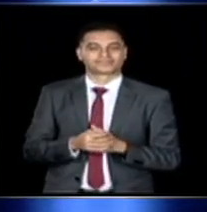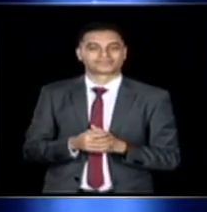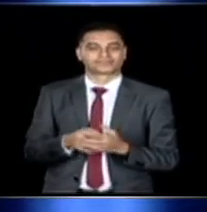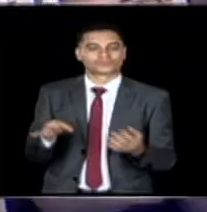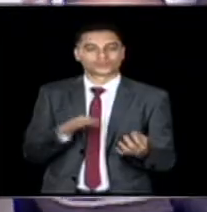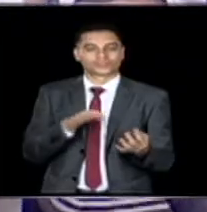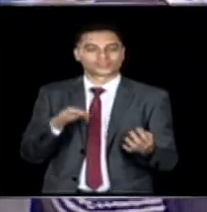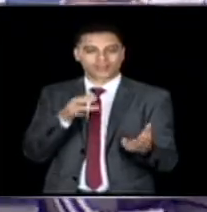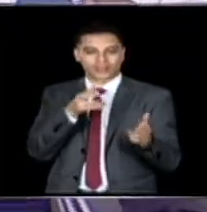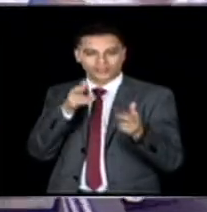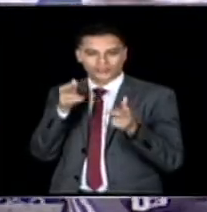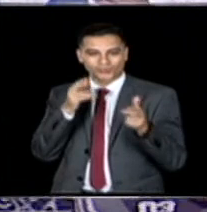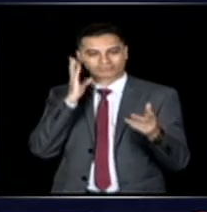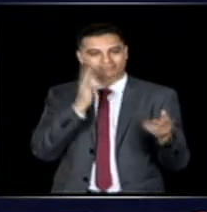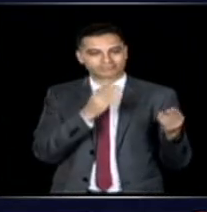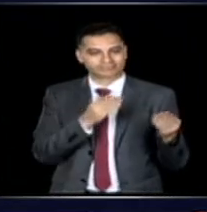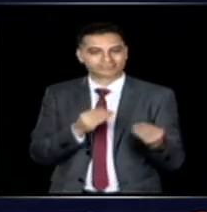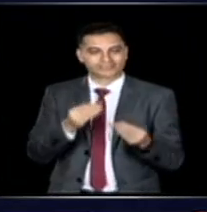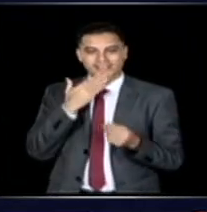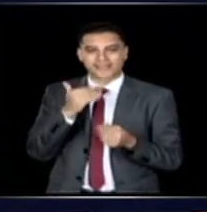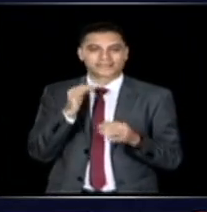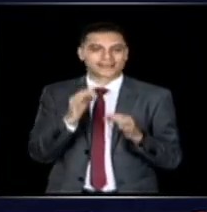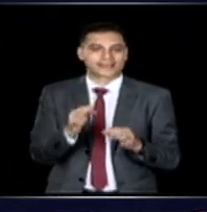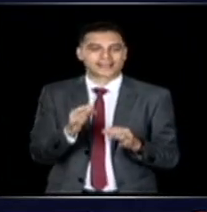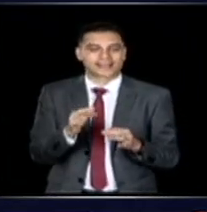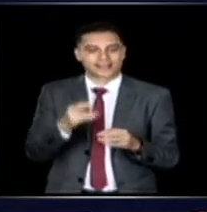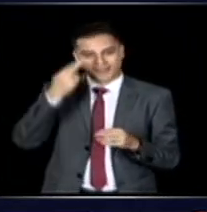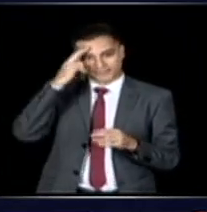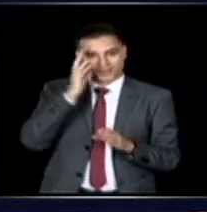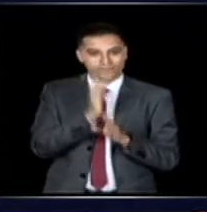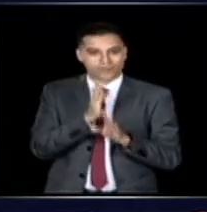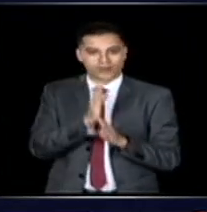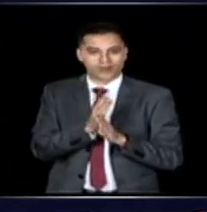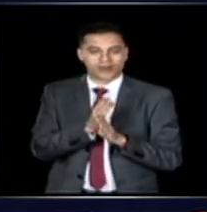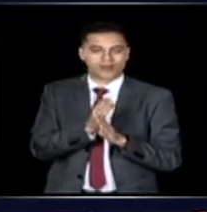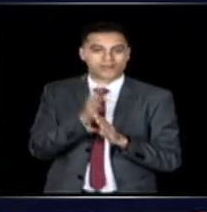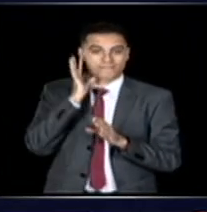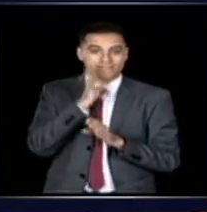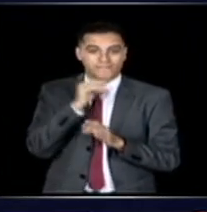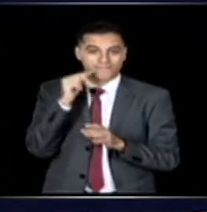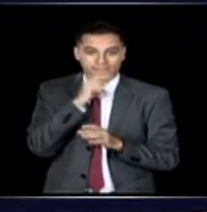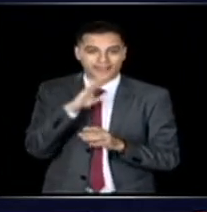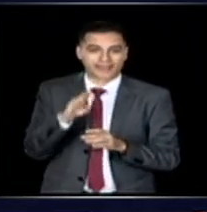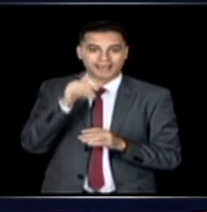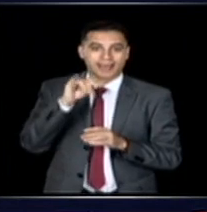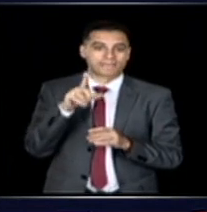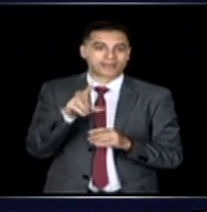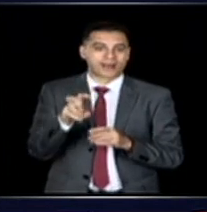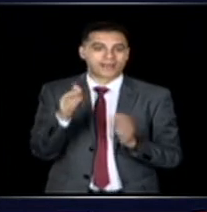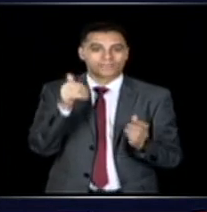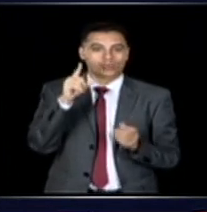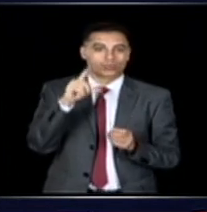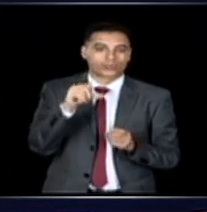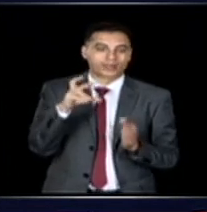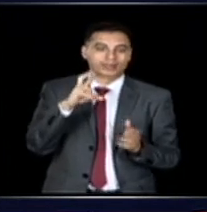موسيقى تصويرية جميلة جدا من إخراج المتألقة كاملة أبو ذكري